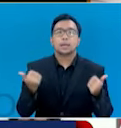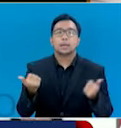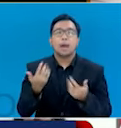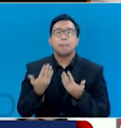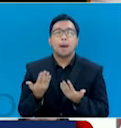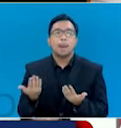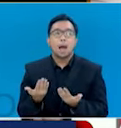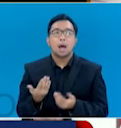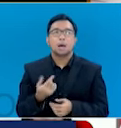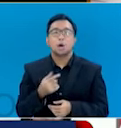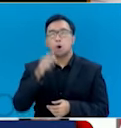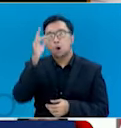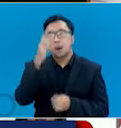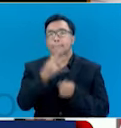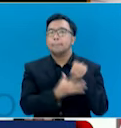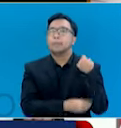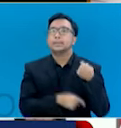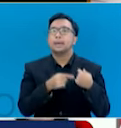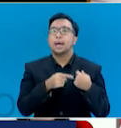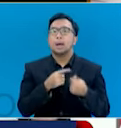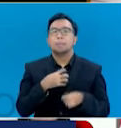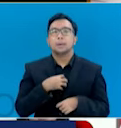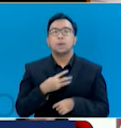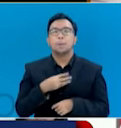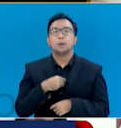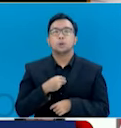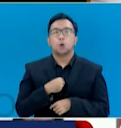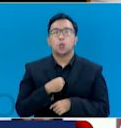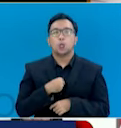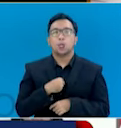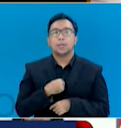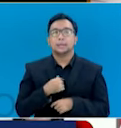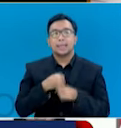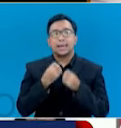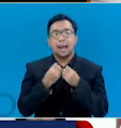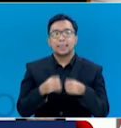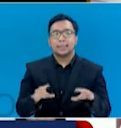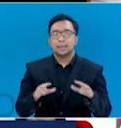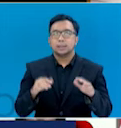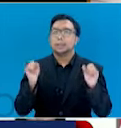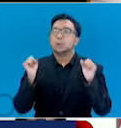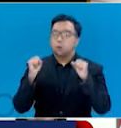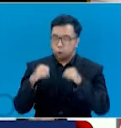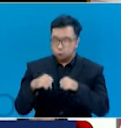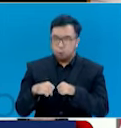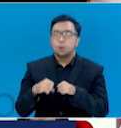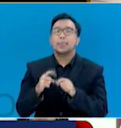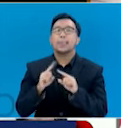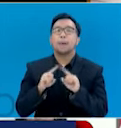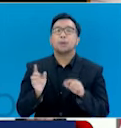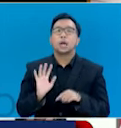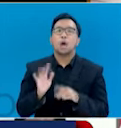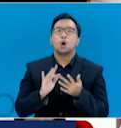bawah. Itu yang saya maksud. Kalau internet gratis, ya saya setuju, tapi jangan internet